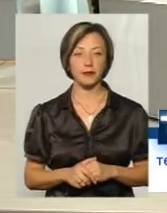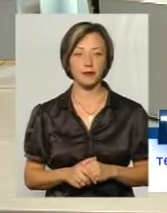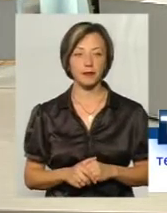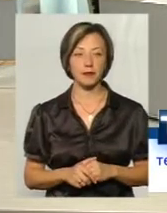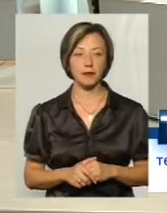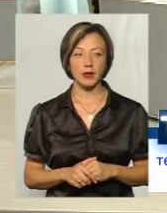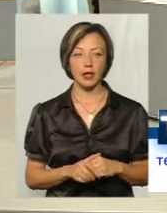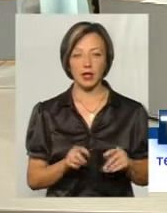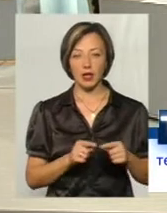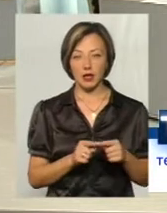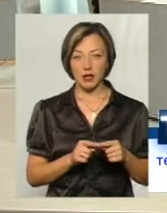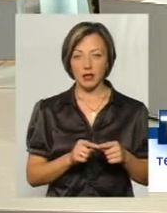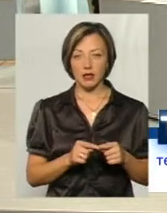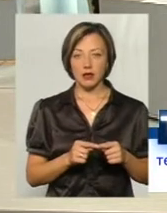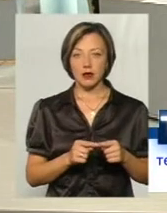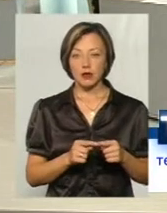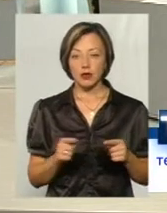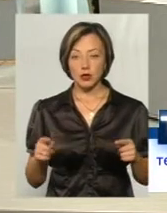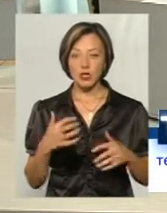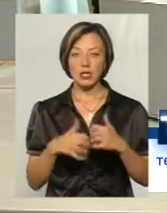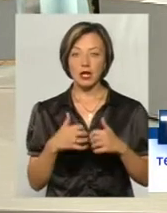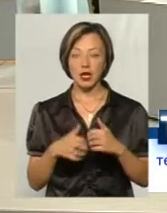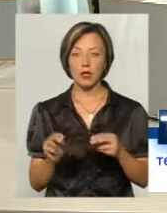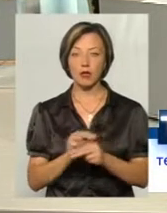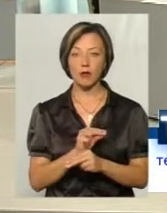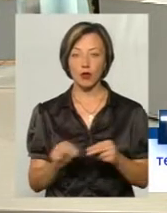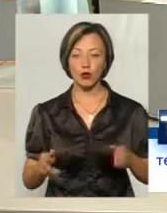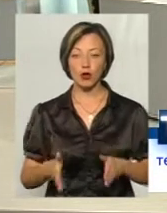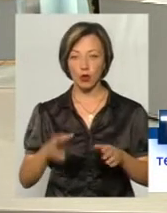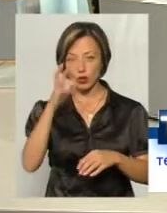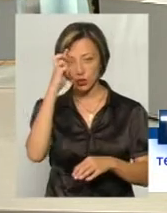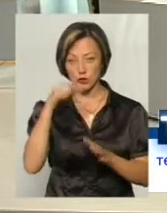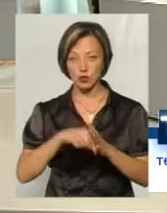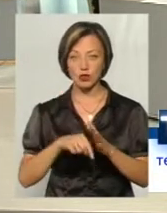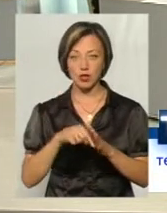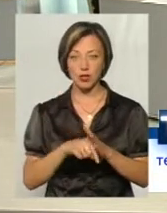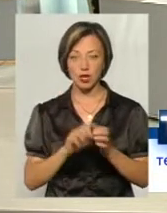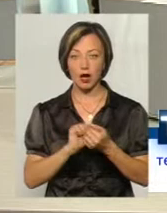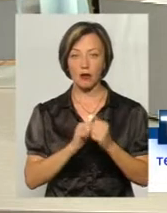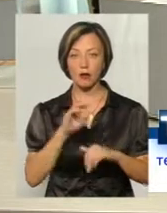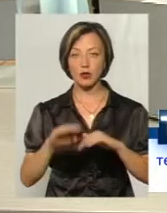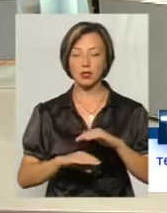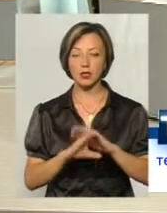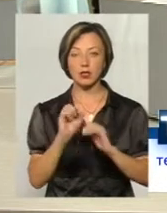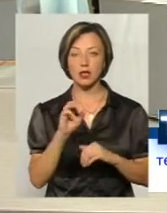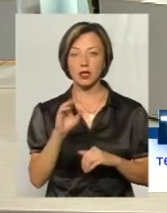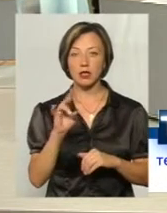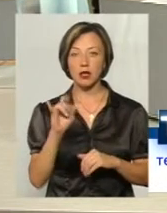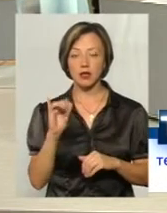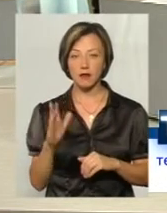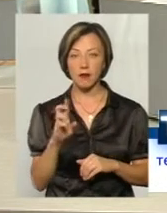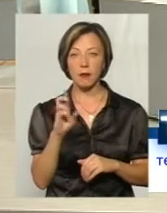Значить, поточний середній ремонт автомобільної дороги державного значення Р-48 Кам'янець-Подільське, Сатанів, Білогір'я,